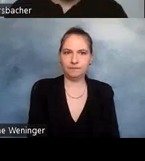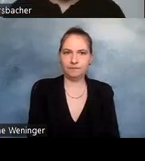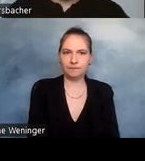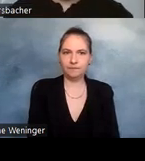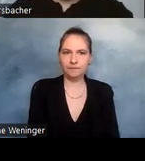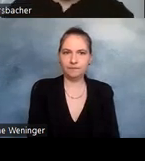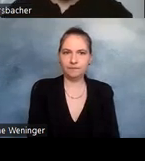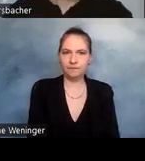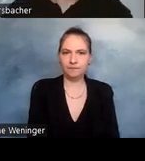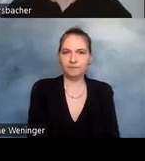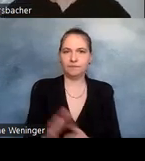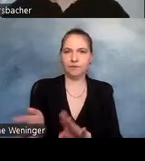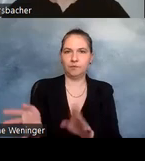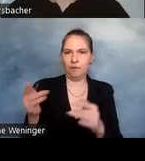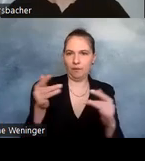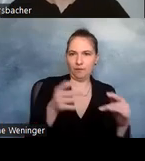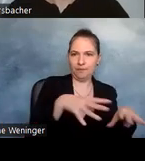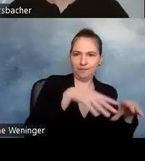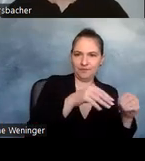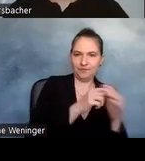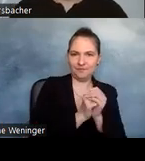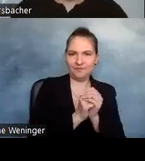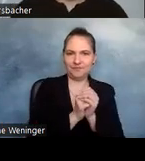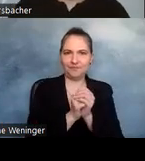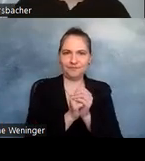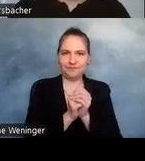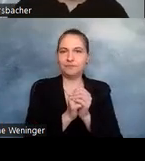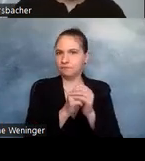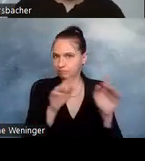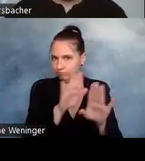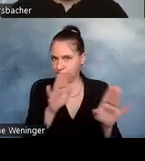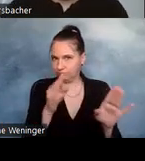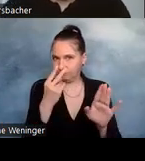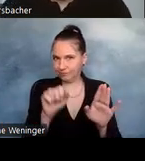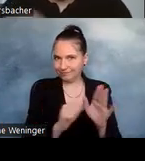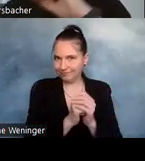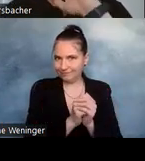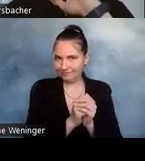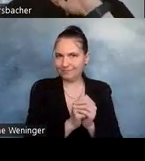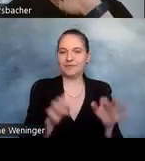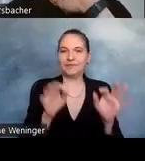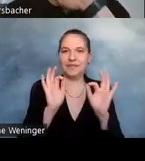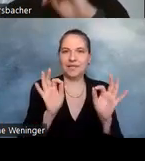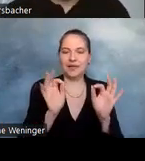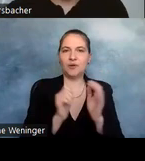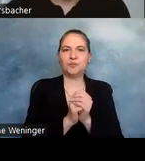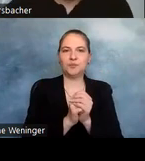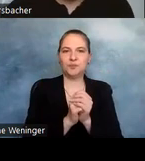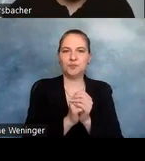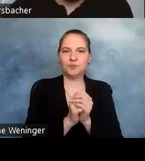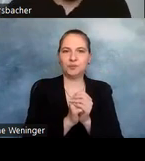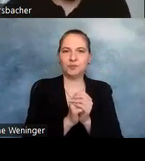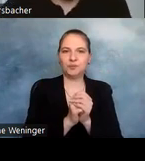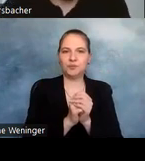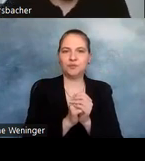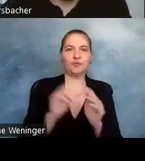So, genau, fangen wir schon vorne an. Das Bild, ja, müsste passen. Genau, also